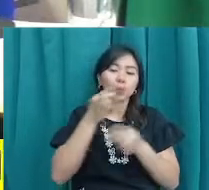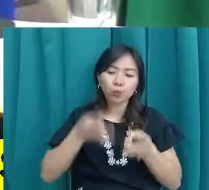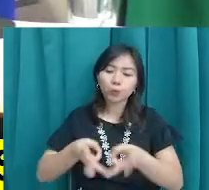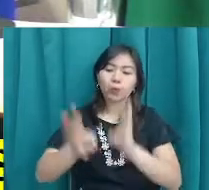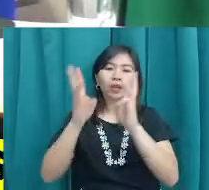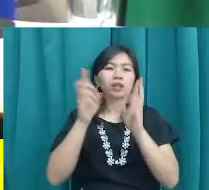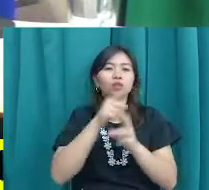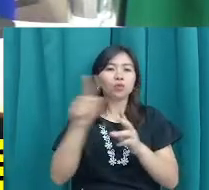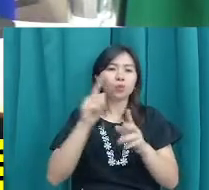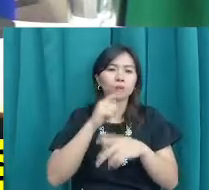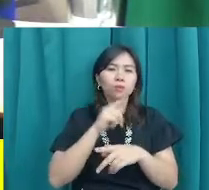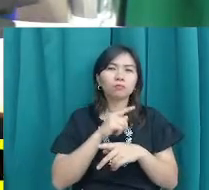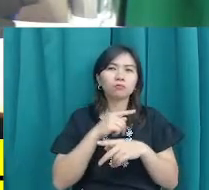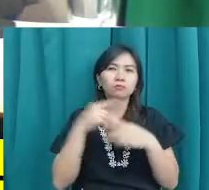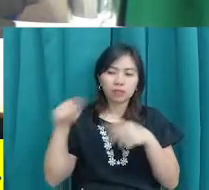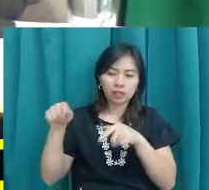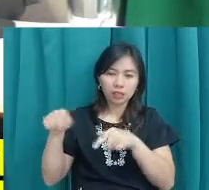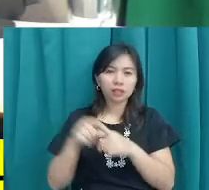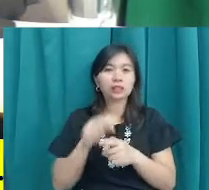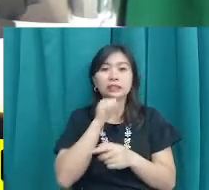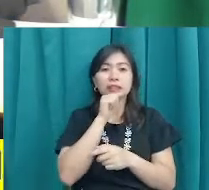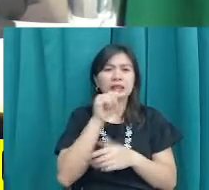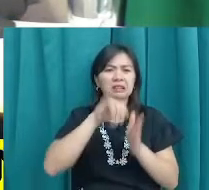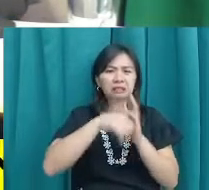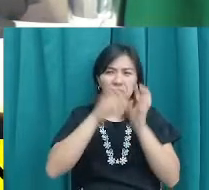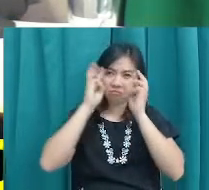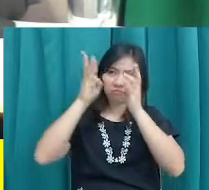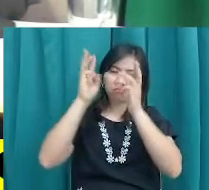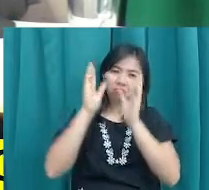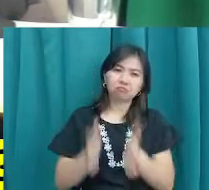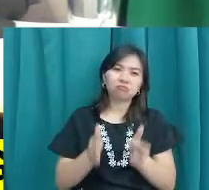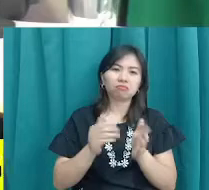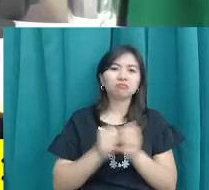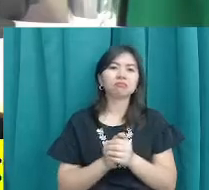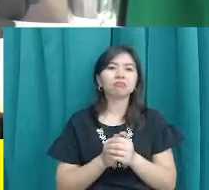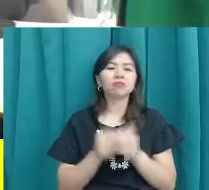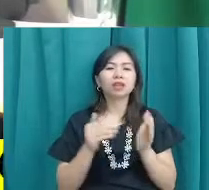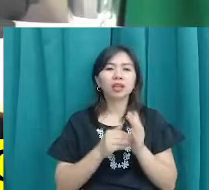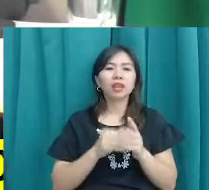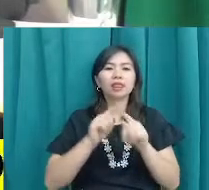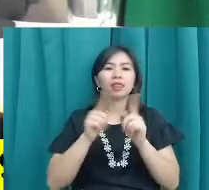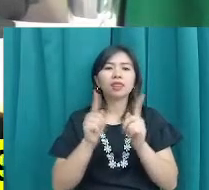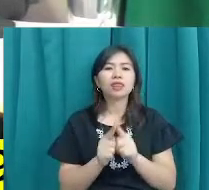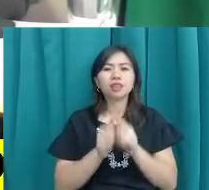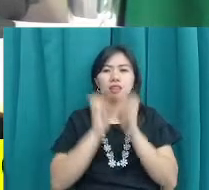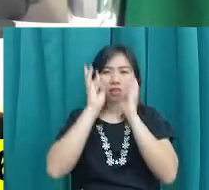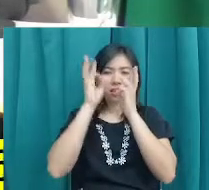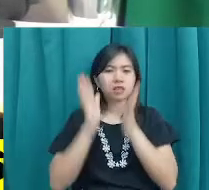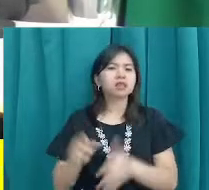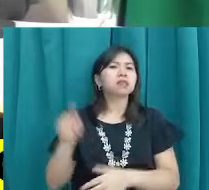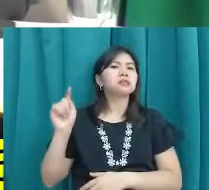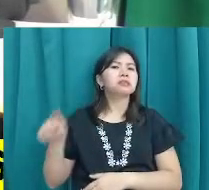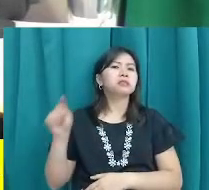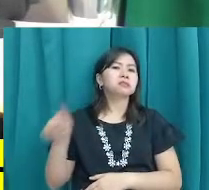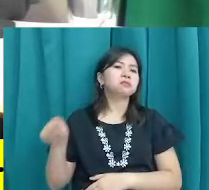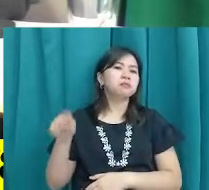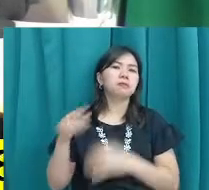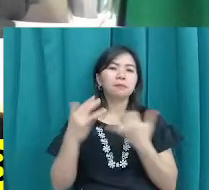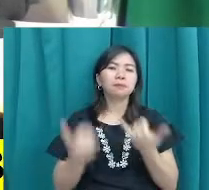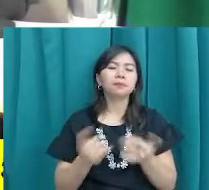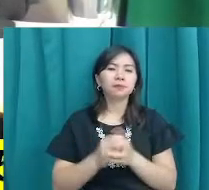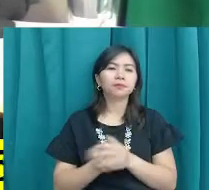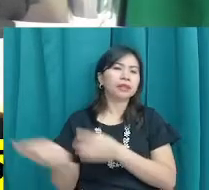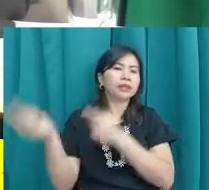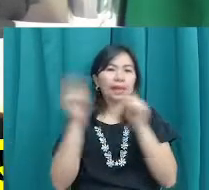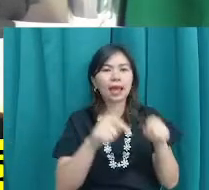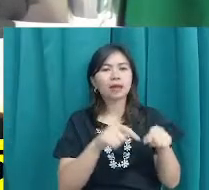physical and not virtual. Yeah, be here as the actual audience, all right? As the as attending the